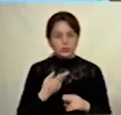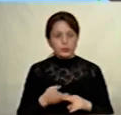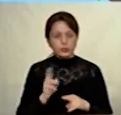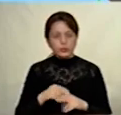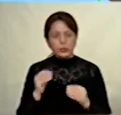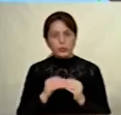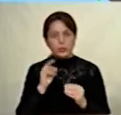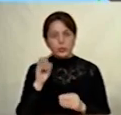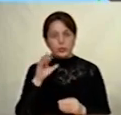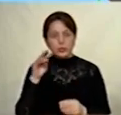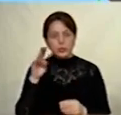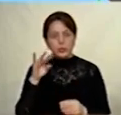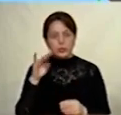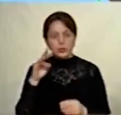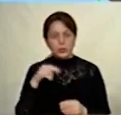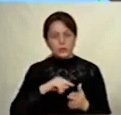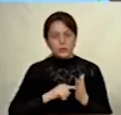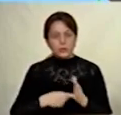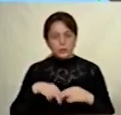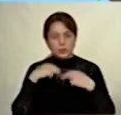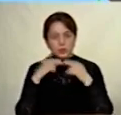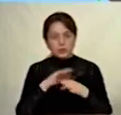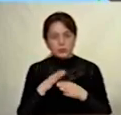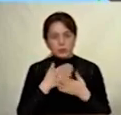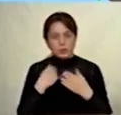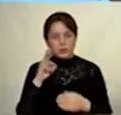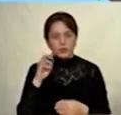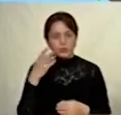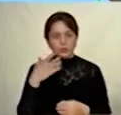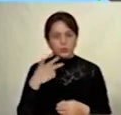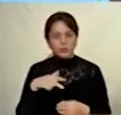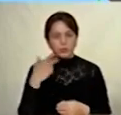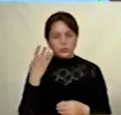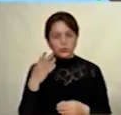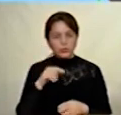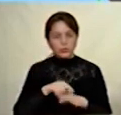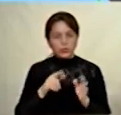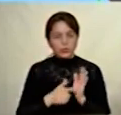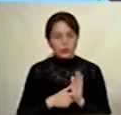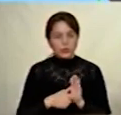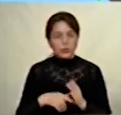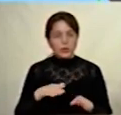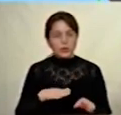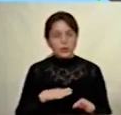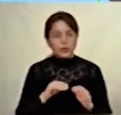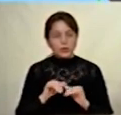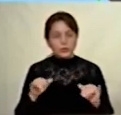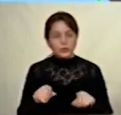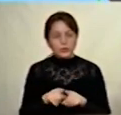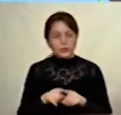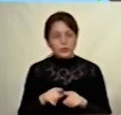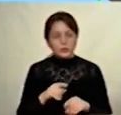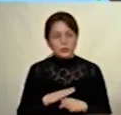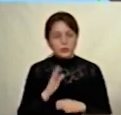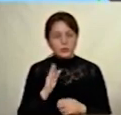o'nlik asrni virguliga e'tibor bermasdan 234 ni 17 ga ko'paytirish dek bacaramız. Demek 7'ni